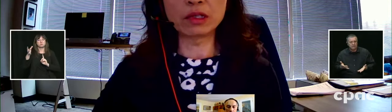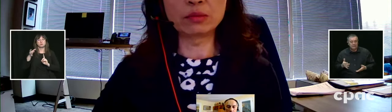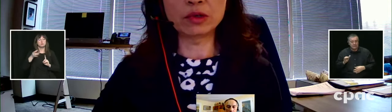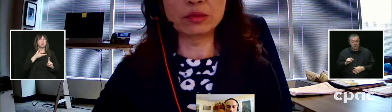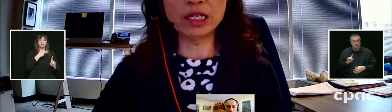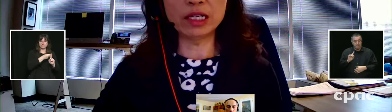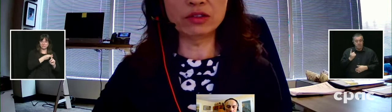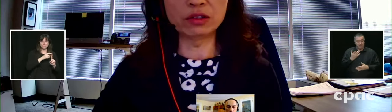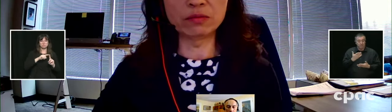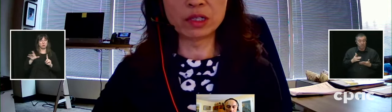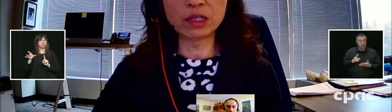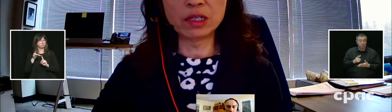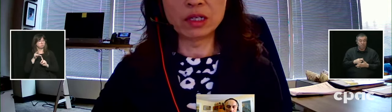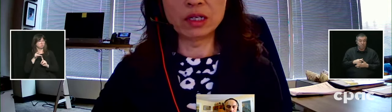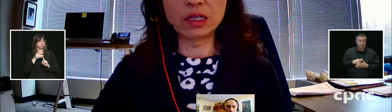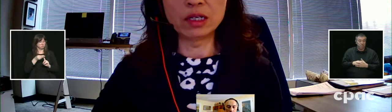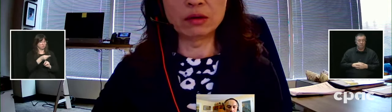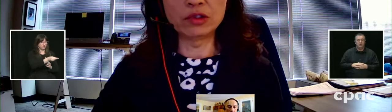la première question.